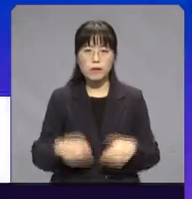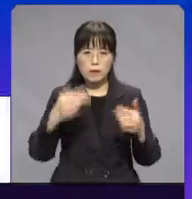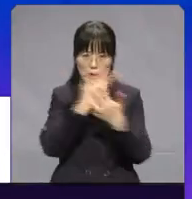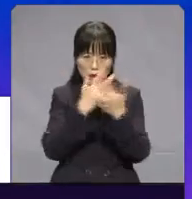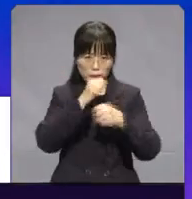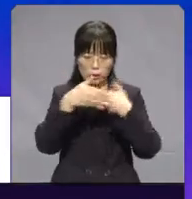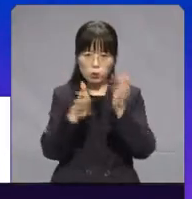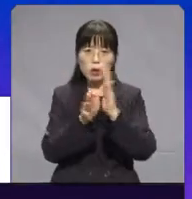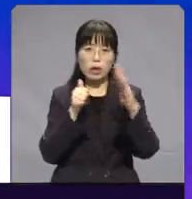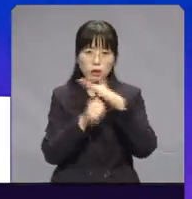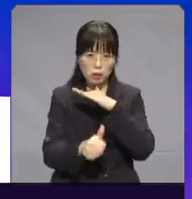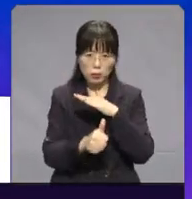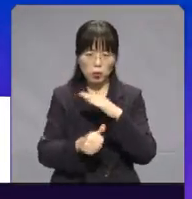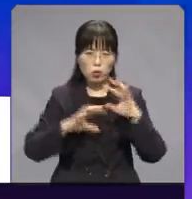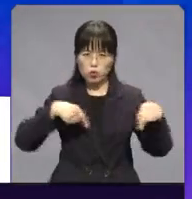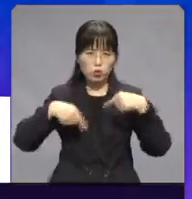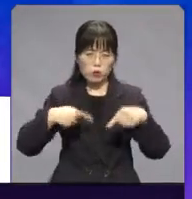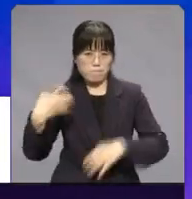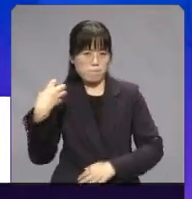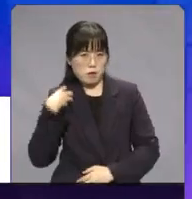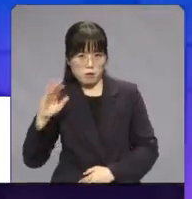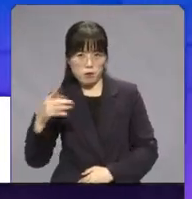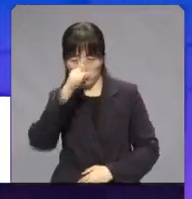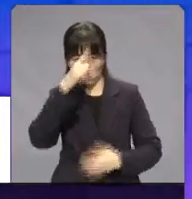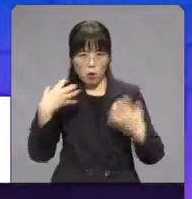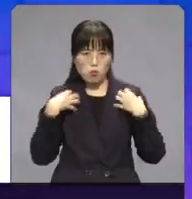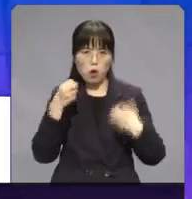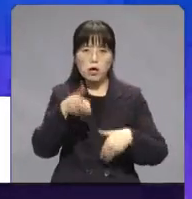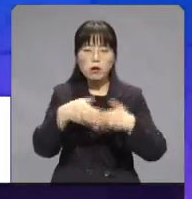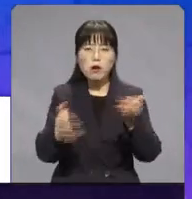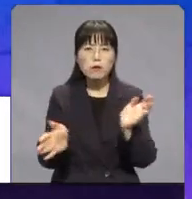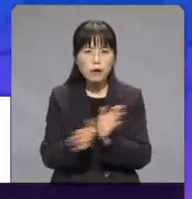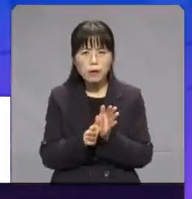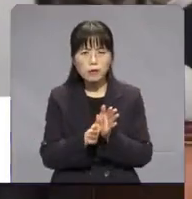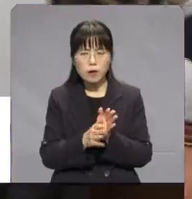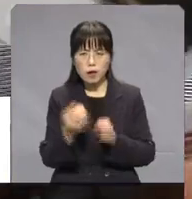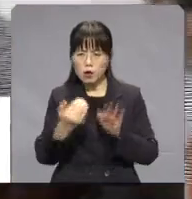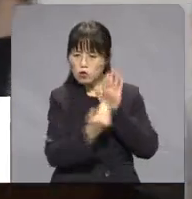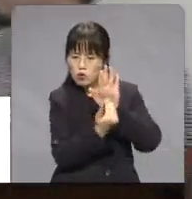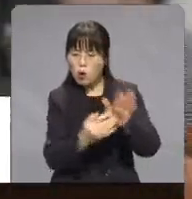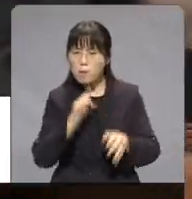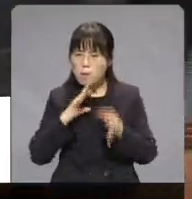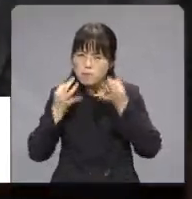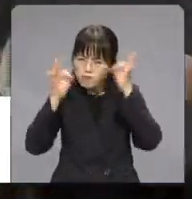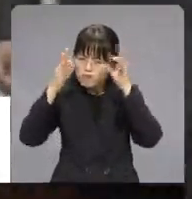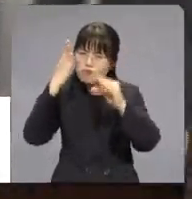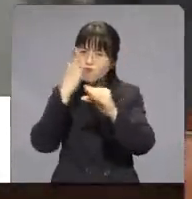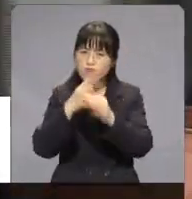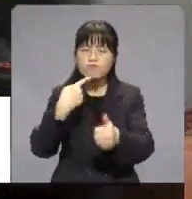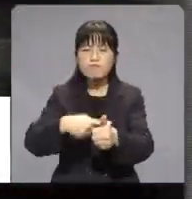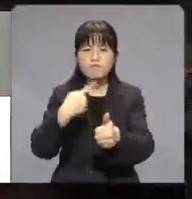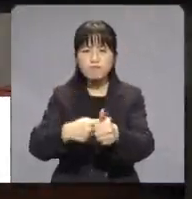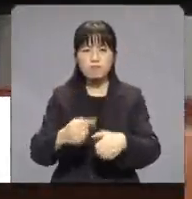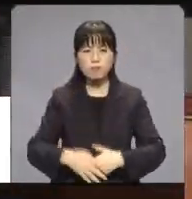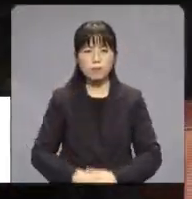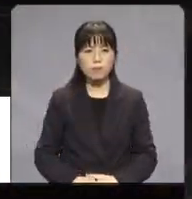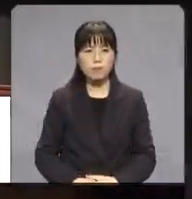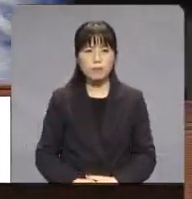이재명 더불어민주당 대표는 국정을 책임져야 할 정부와 여당이 오로지 거부에만 힘을 쏟고 있다고